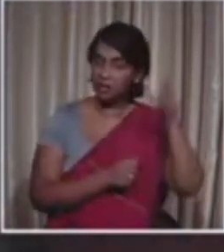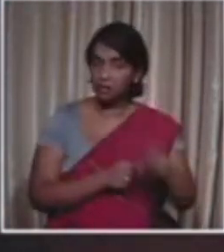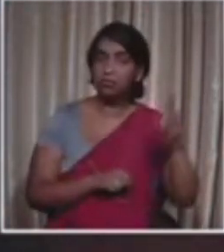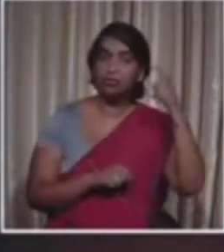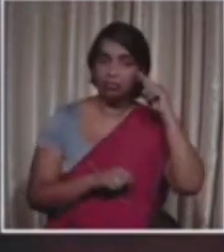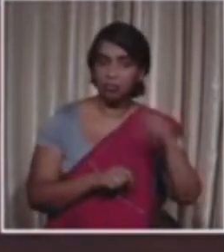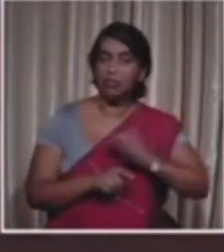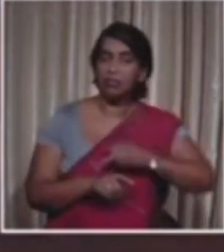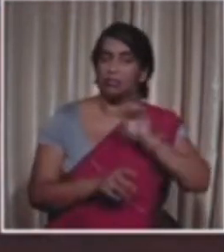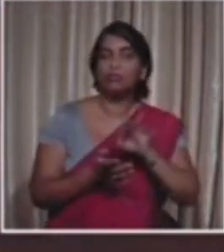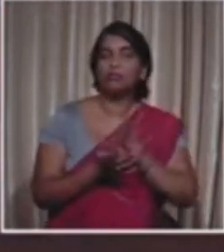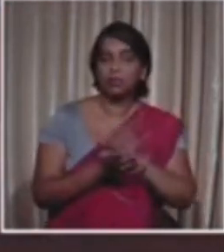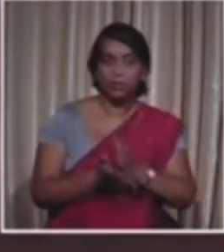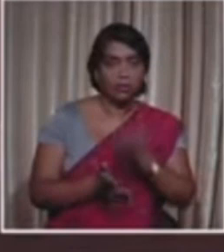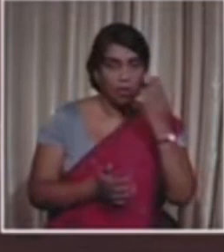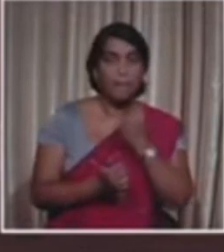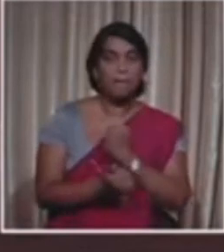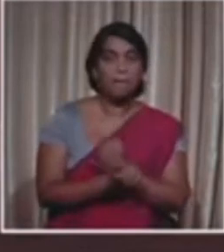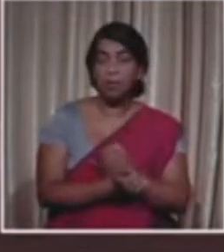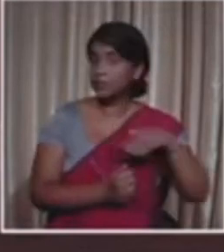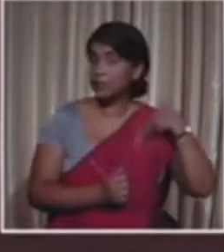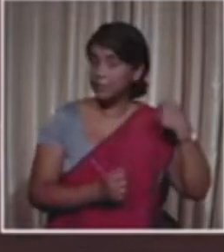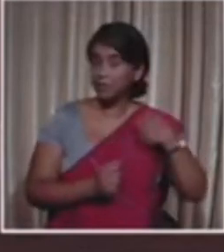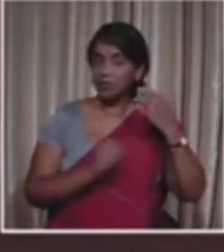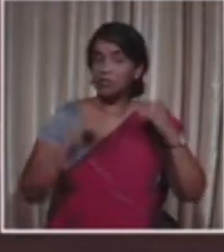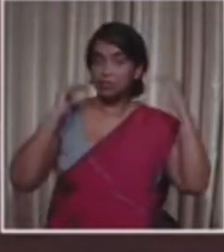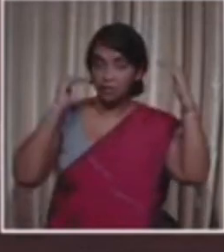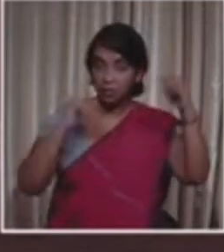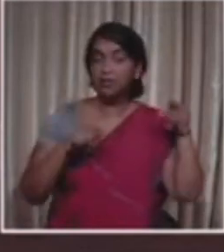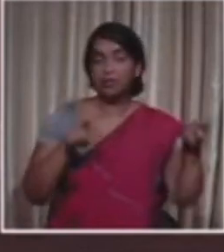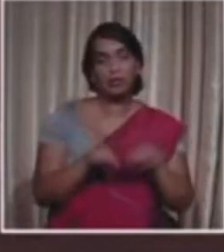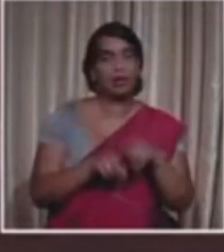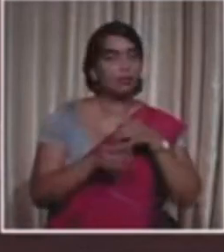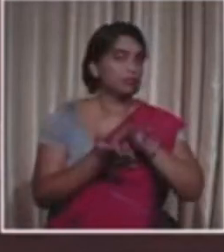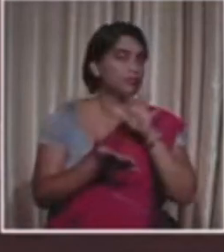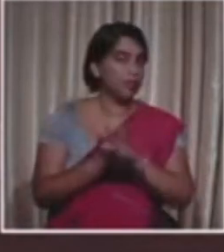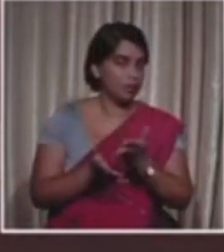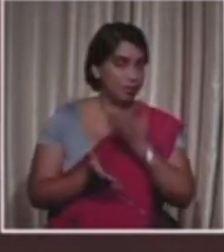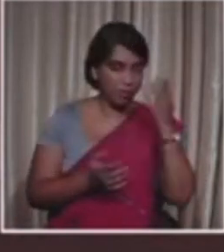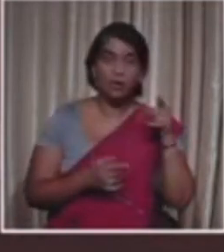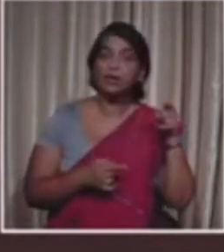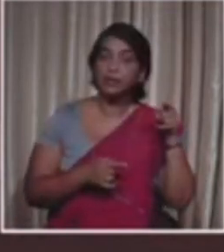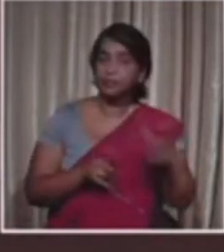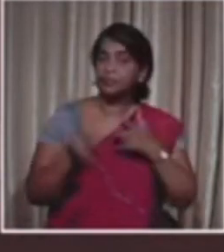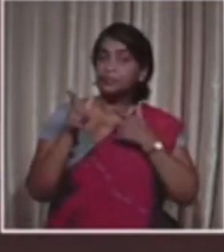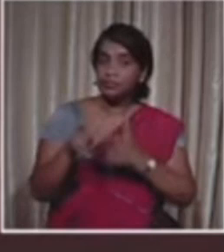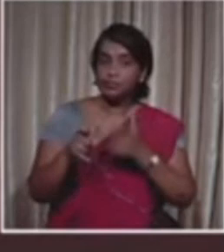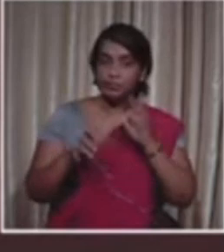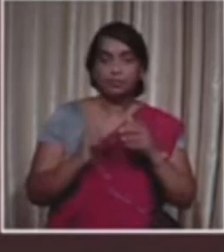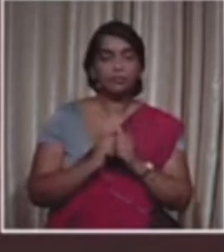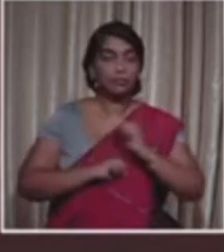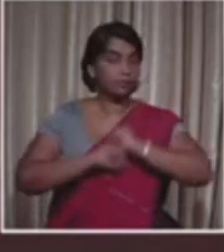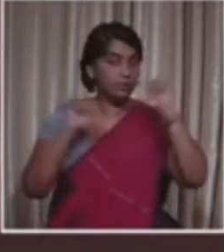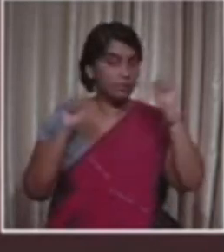සඳහා තීන්දුවක් ගත හැකි පොලිස් පරීක්ෂකවරයෙක්ගෙන් ඉහළ කෙනෙකුට තමයි මේ තීන්දුව ගන්න පුළුවන් මේ වෙඩි තැබීම සිදුවන්නේ